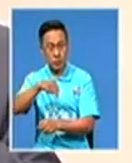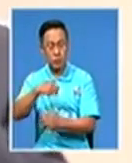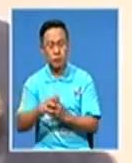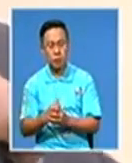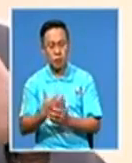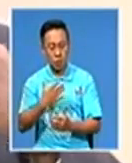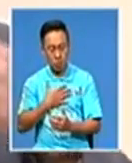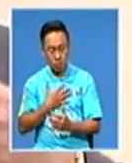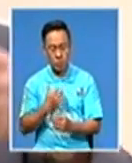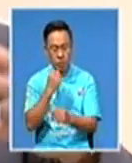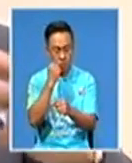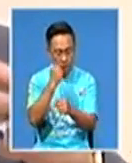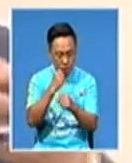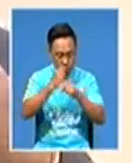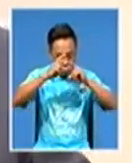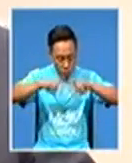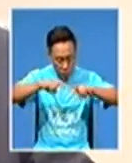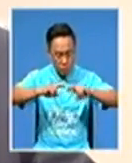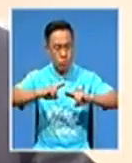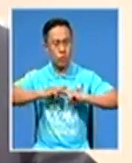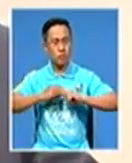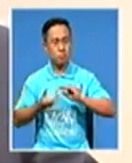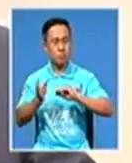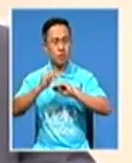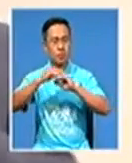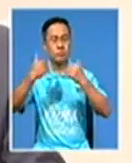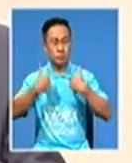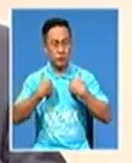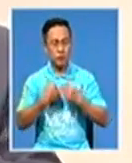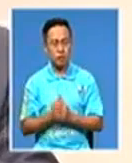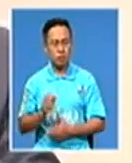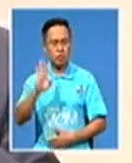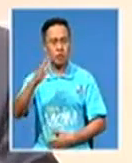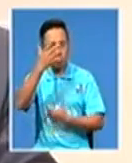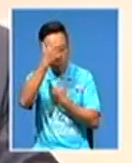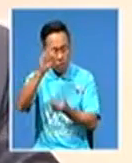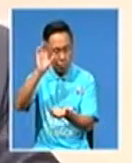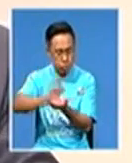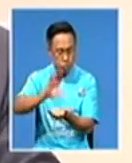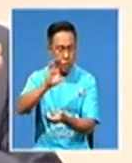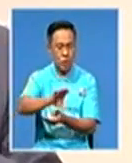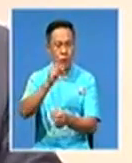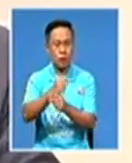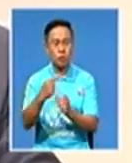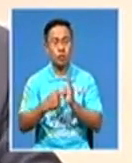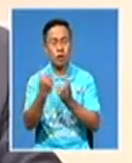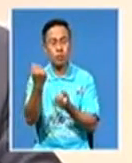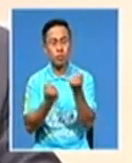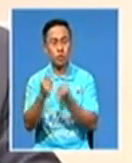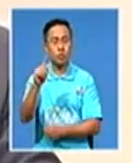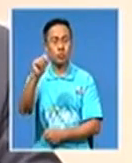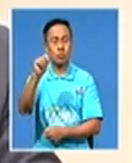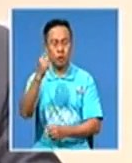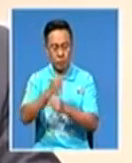นี่ยเราจะได้มีงานวิจัยพัฒนาของตัวเองมากขึ้นนะซึ่งบางบริษัทมาตั้งแล้วแต่ผมจะไม่ผิดอย่างโตโยต้าเนี่ยเขาตั้